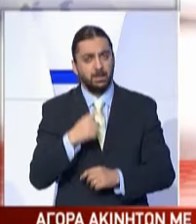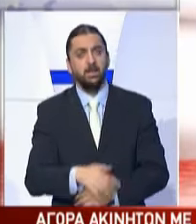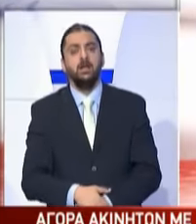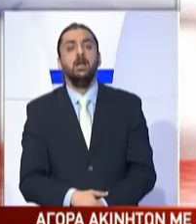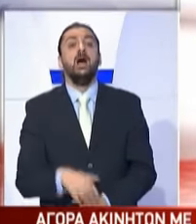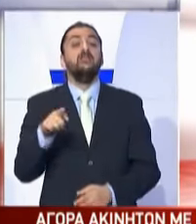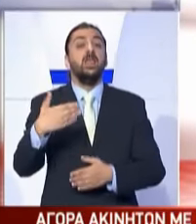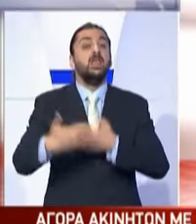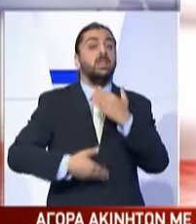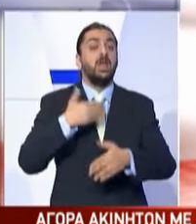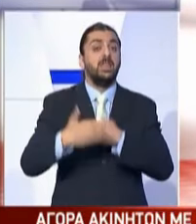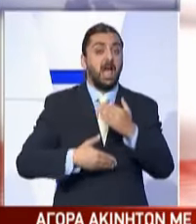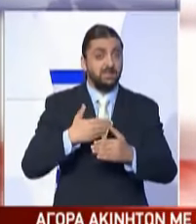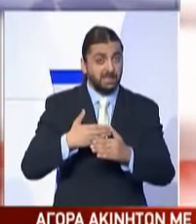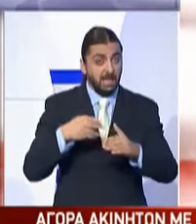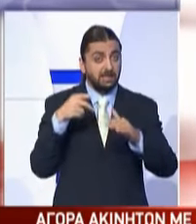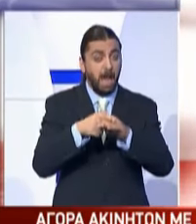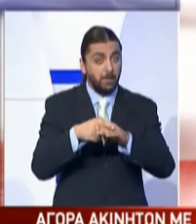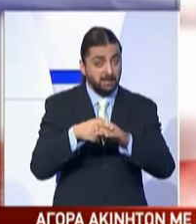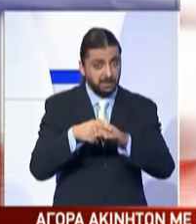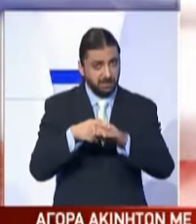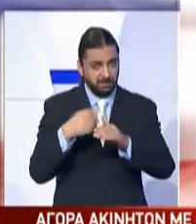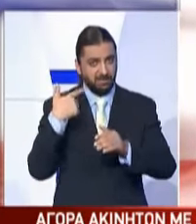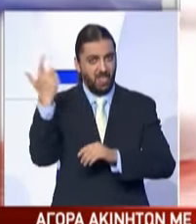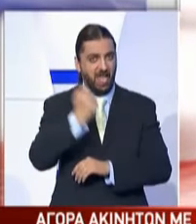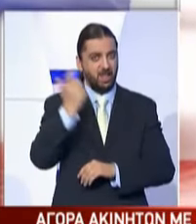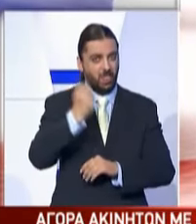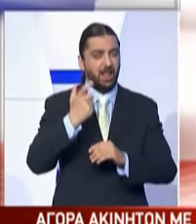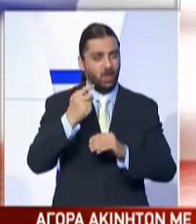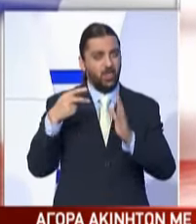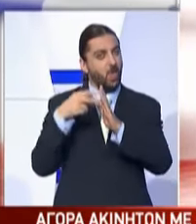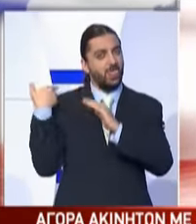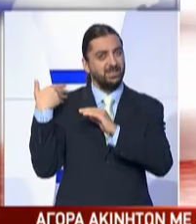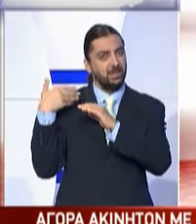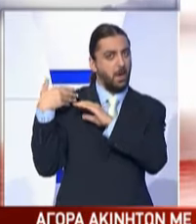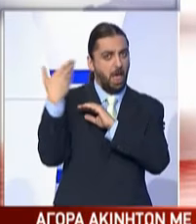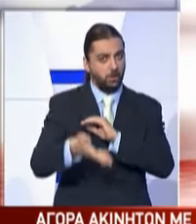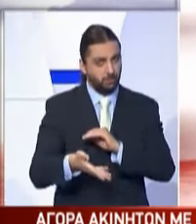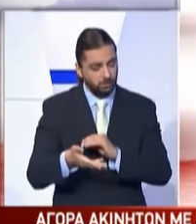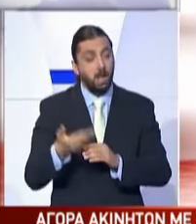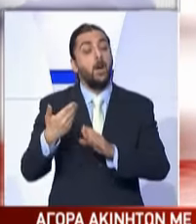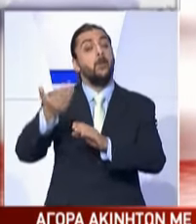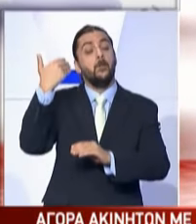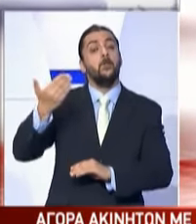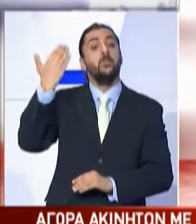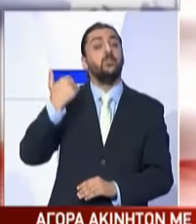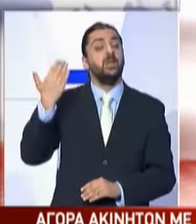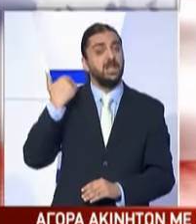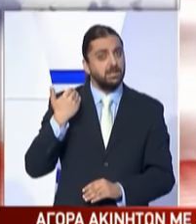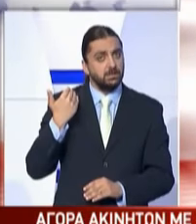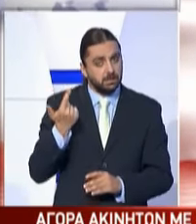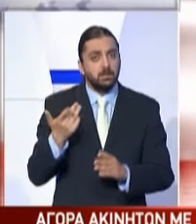Ξεκινήσει η διαδικασία με τις τράπεζες από το 2000 και μετά με τα δάνεια για ακίνητα, ξέρω εγώ,